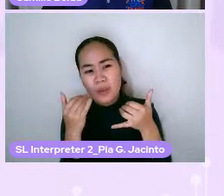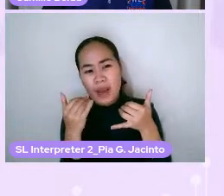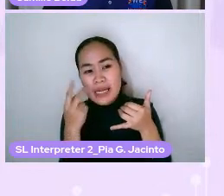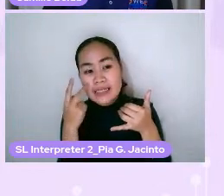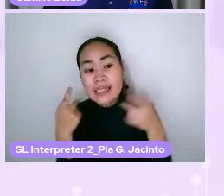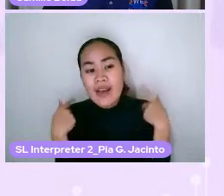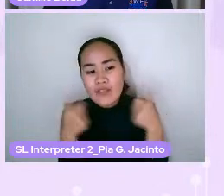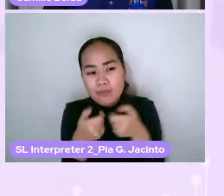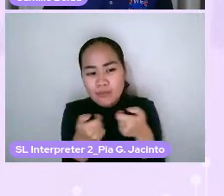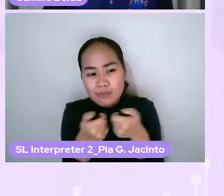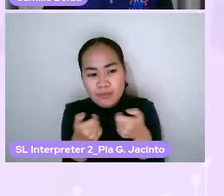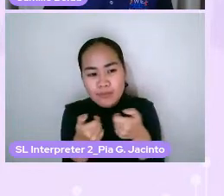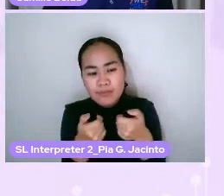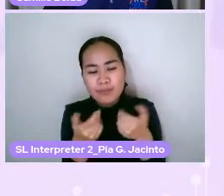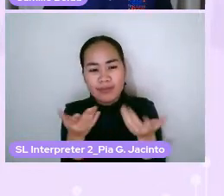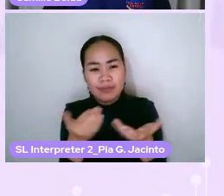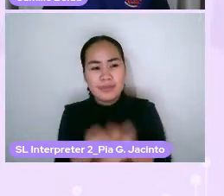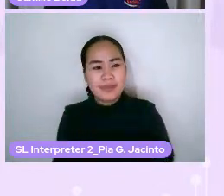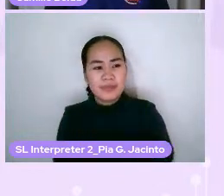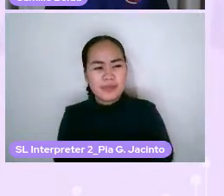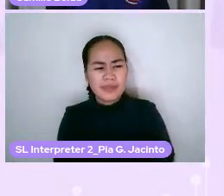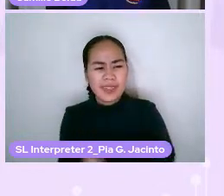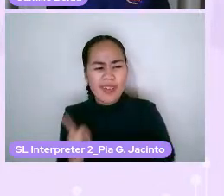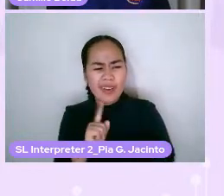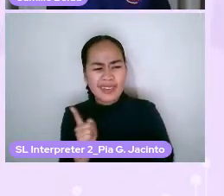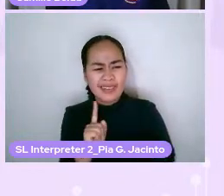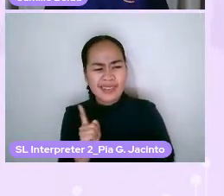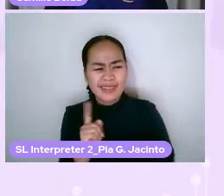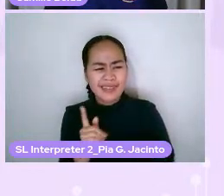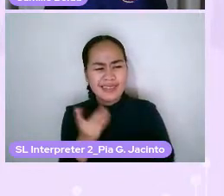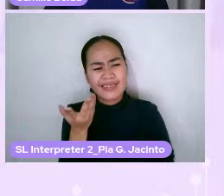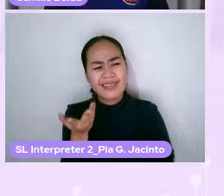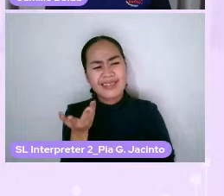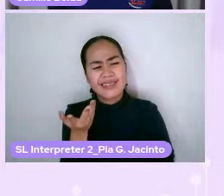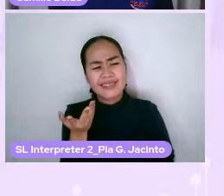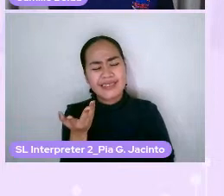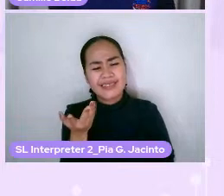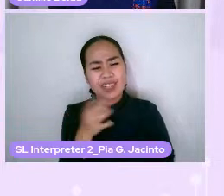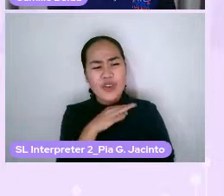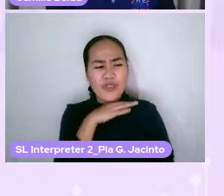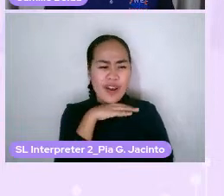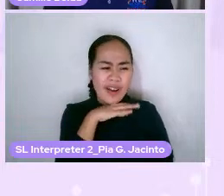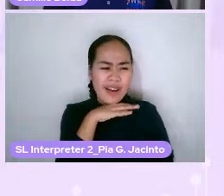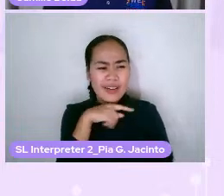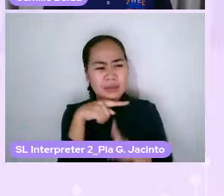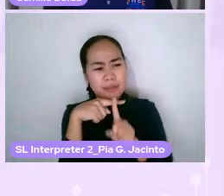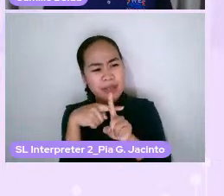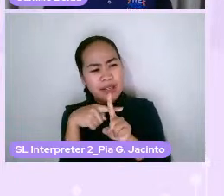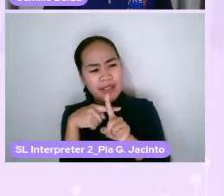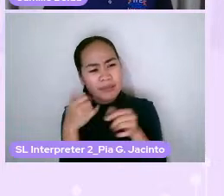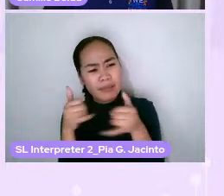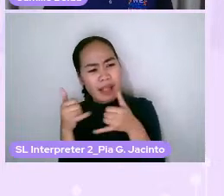controller. Ano kaya ito? Palaka plus naglalaro.